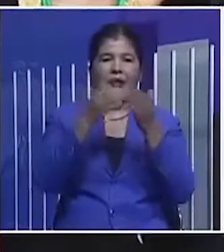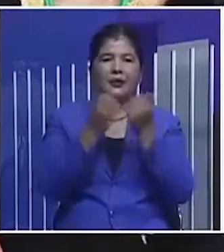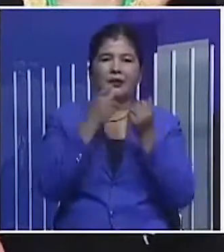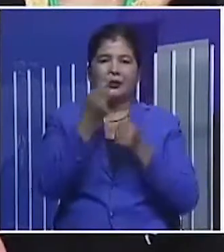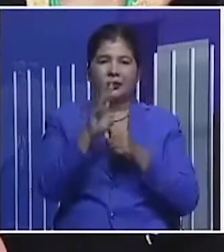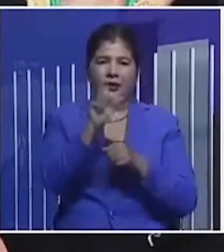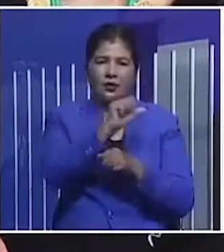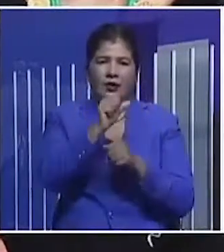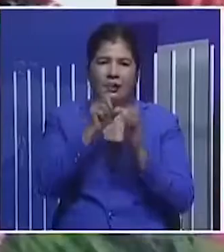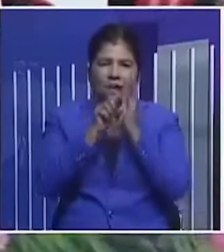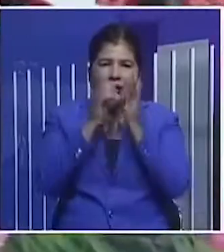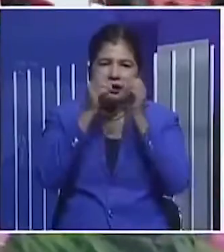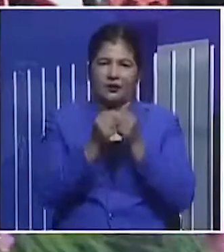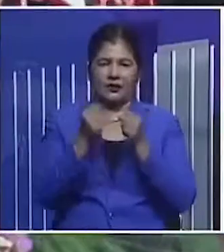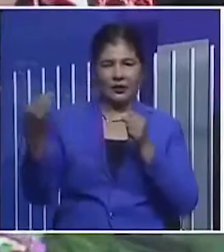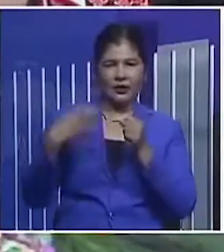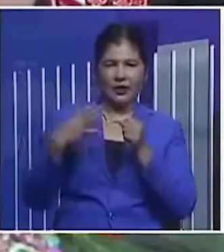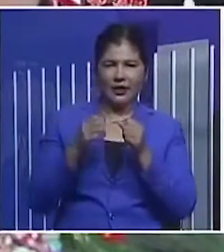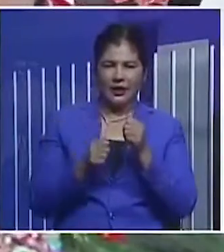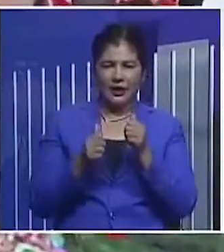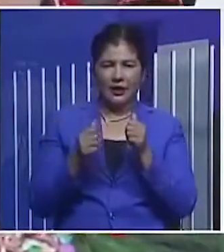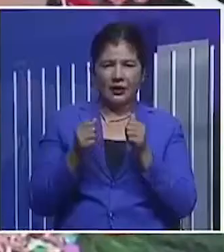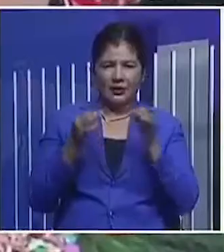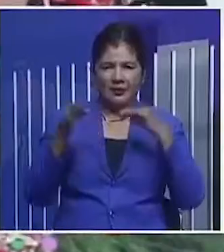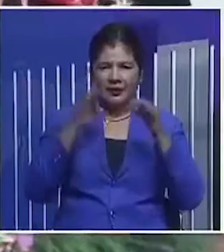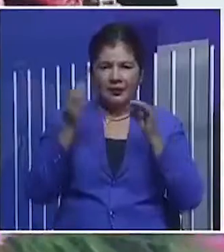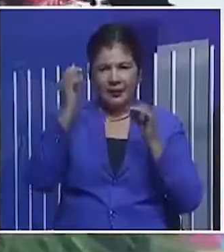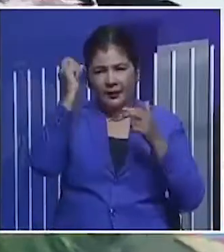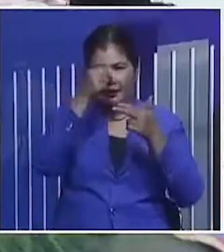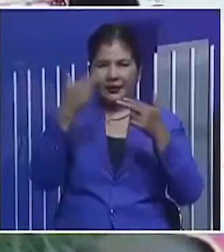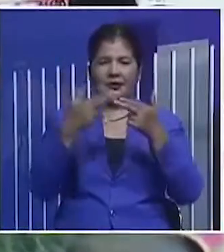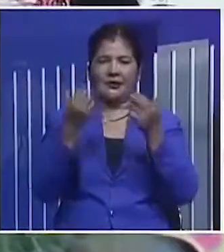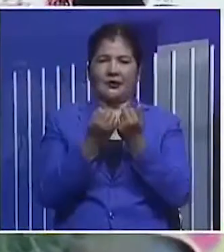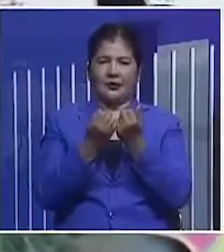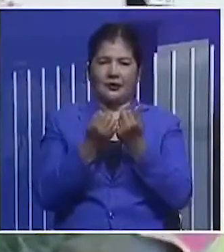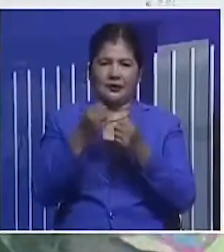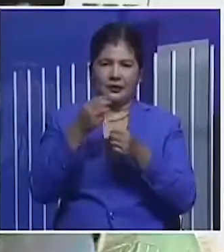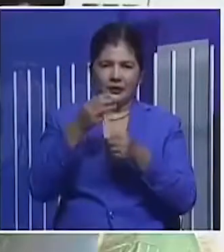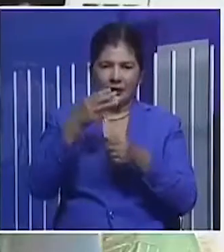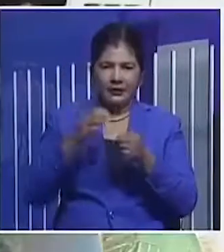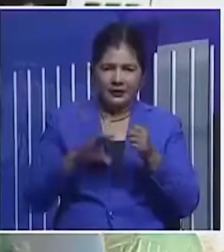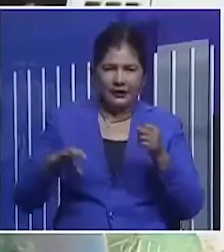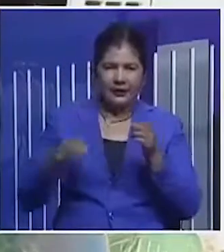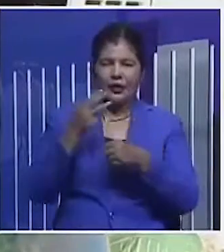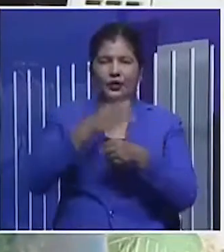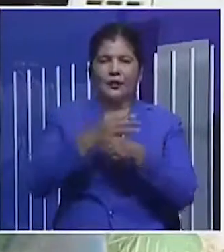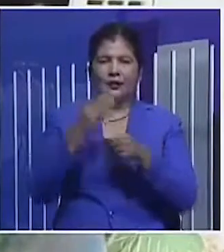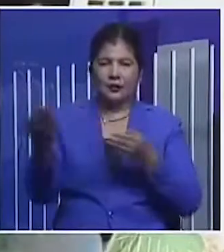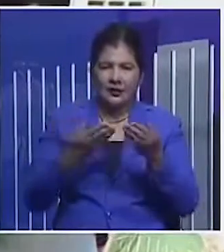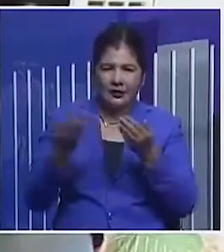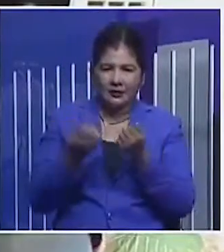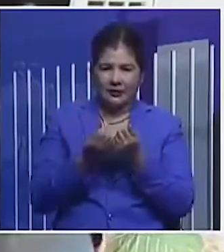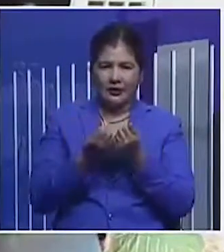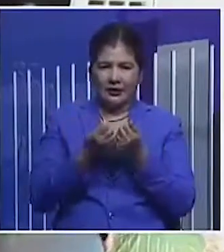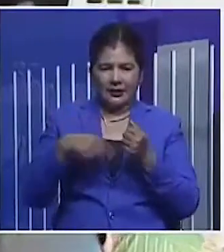बताउनुभयो। उहाँले लुकेर बसेका नयाँ प्रतिभाहरूको पहिचान गर्न, उजागर गर्न र स्थानीय उत्पादनको बजारीकरणका लागि